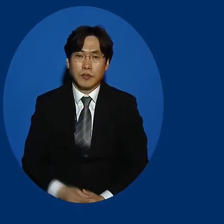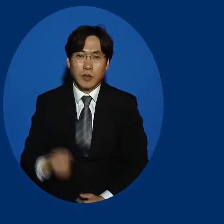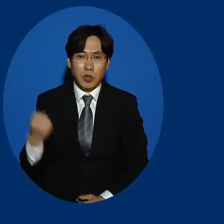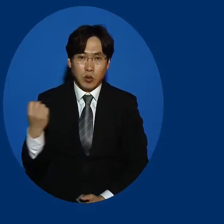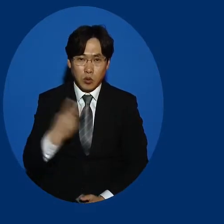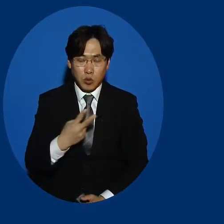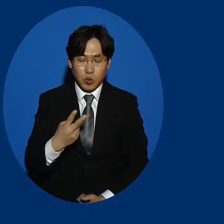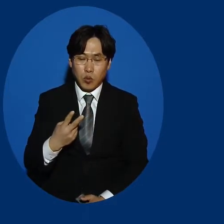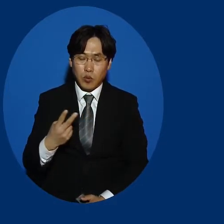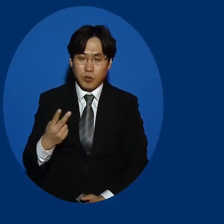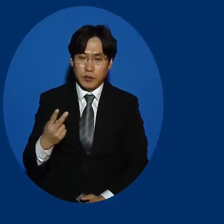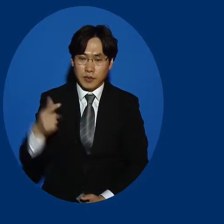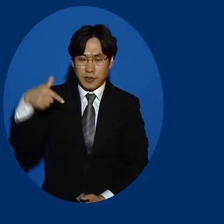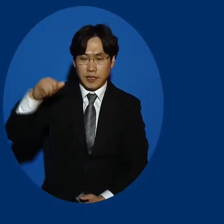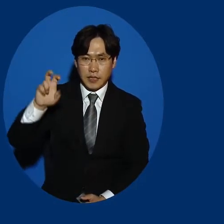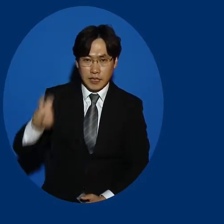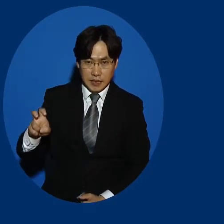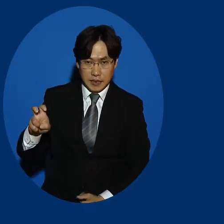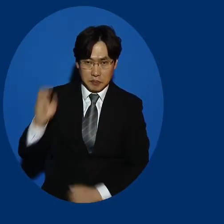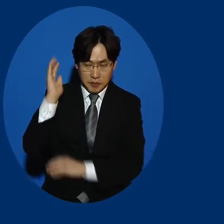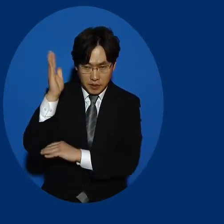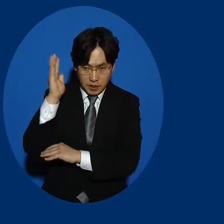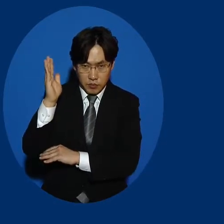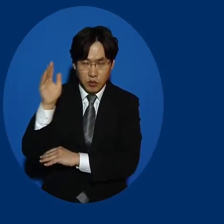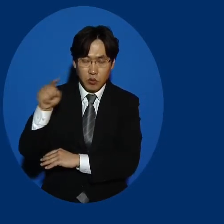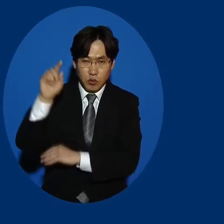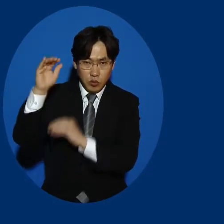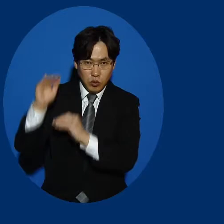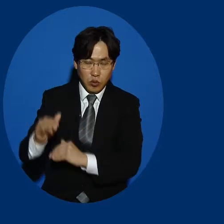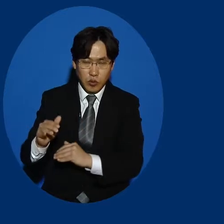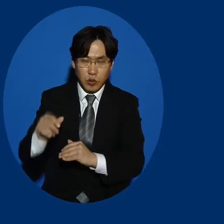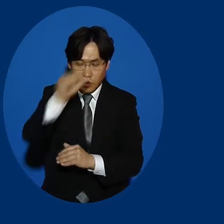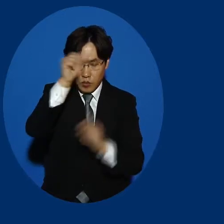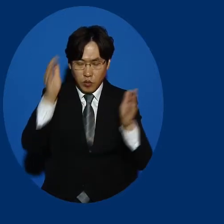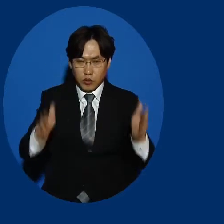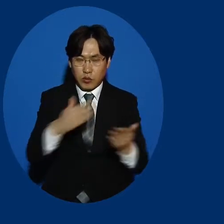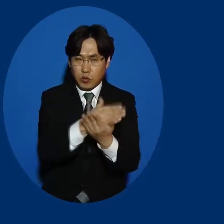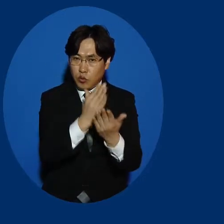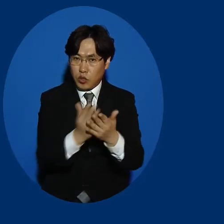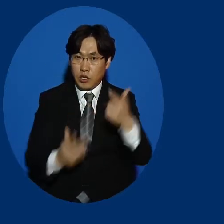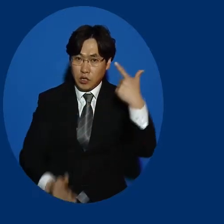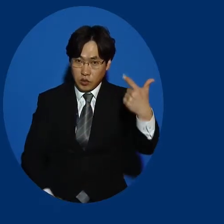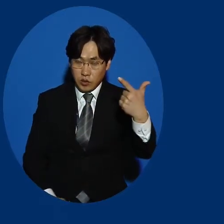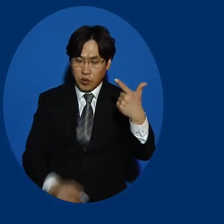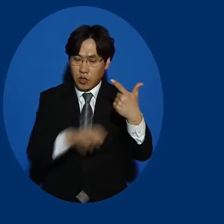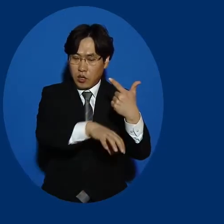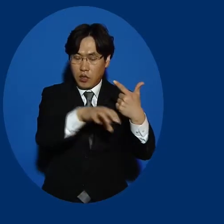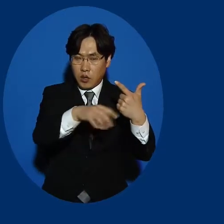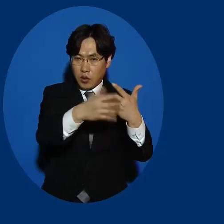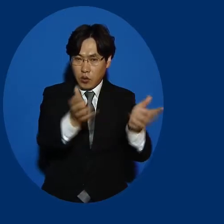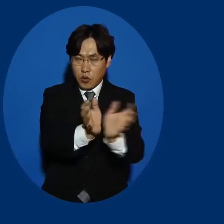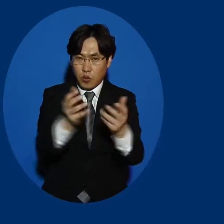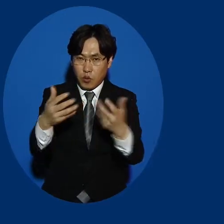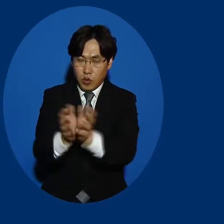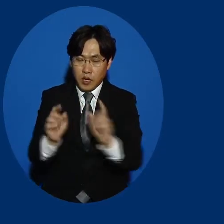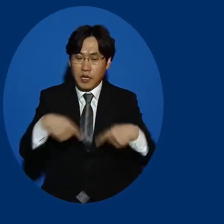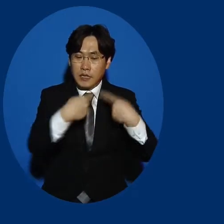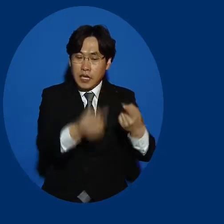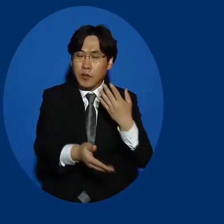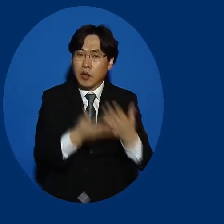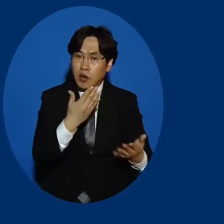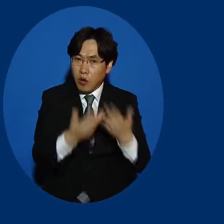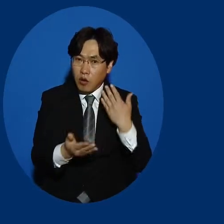또한 발제자의 자료에 의하면 평생교육 6개 영역 프로그램에 대해서도 참여